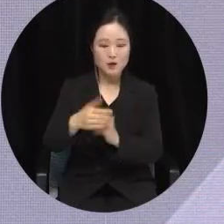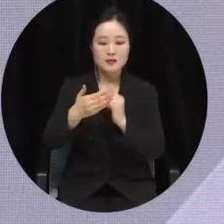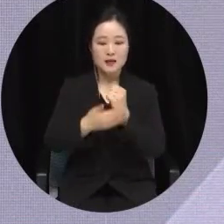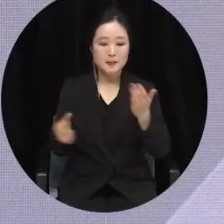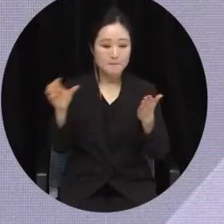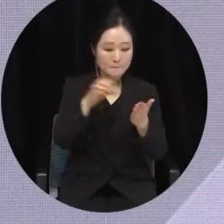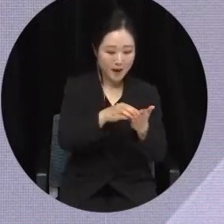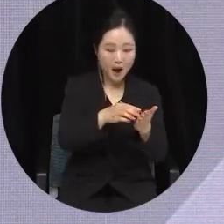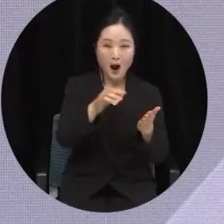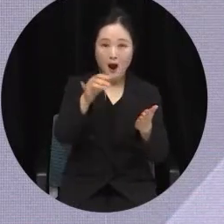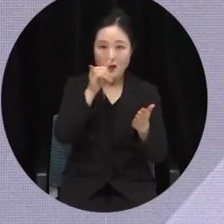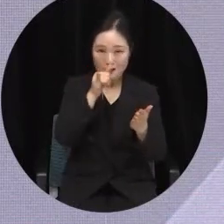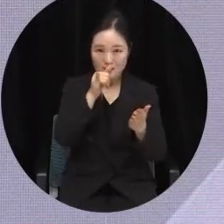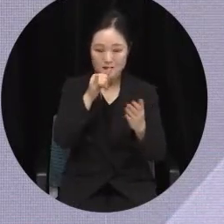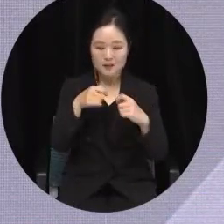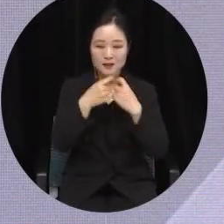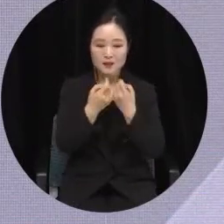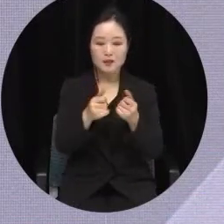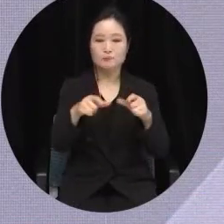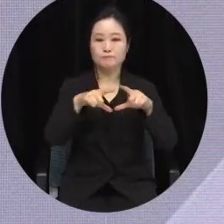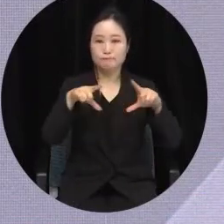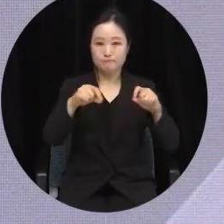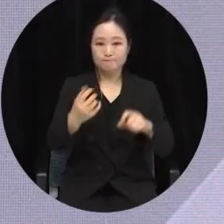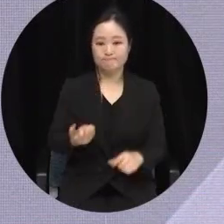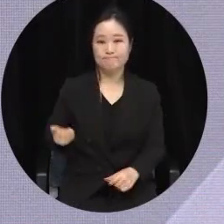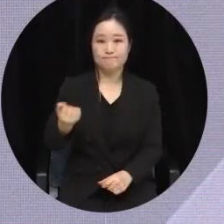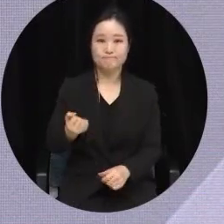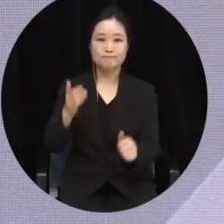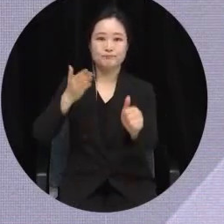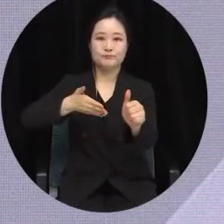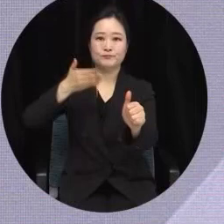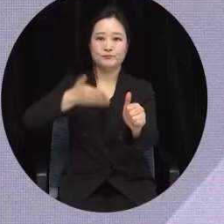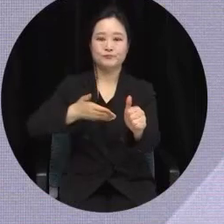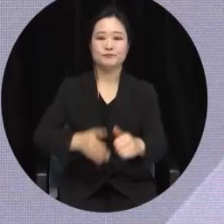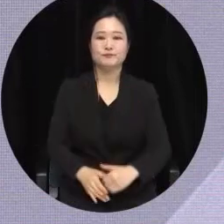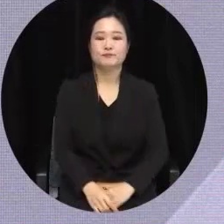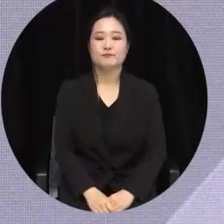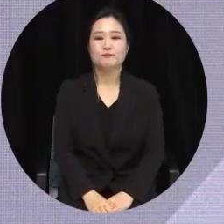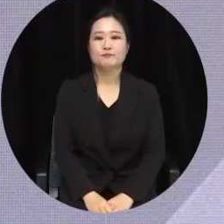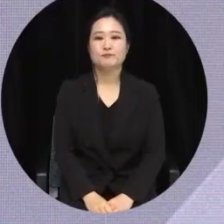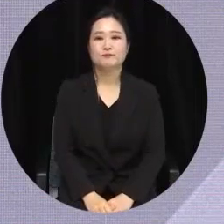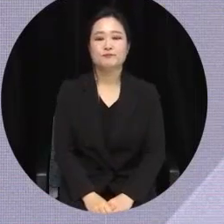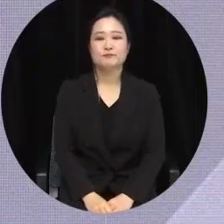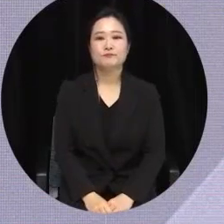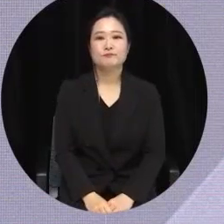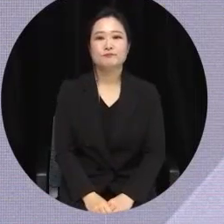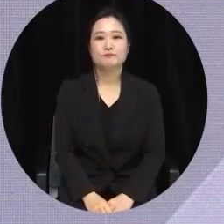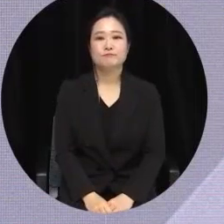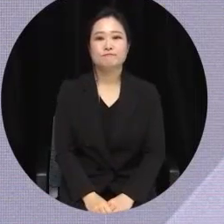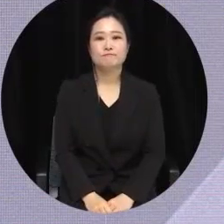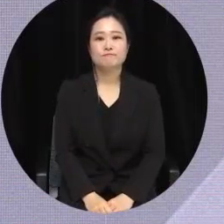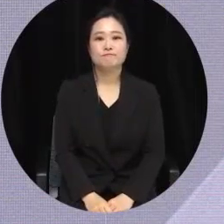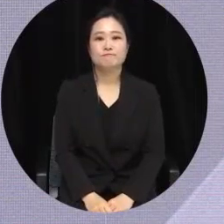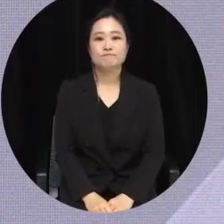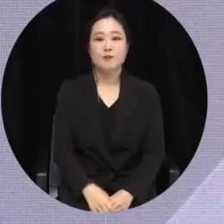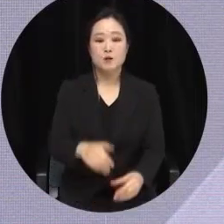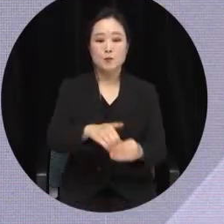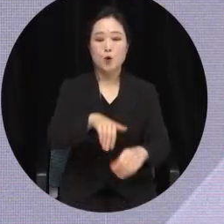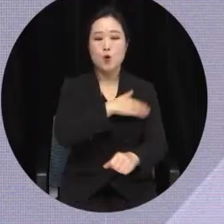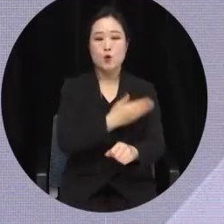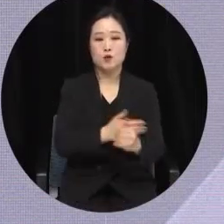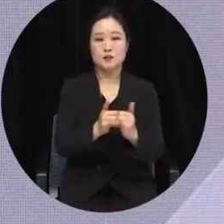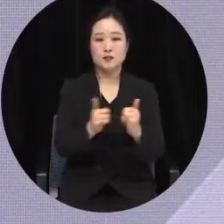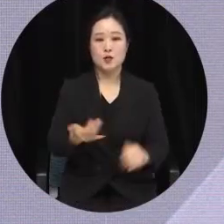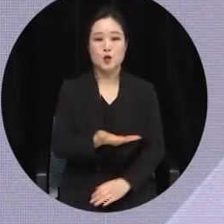붙어있는 신분증을 꼭 지참하여 주시기 바랍니다. 유권자 여러분의 소중한 한